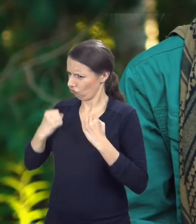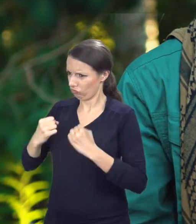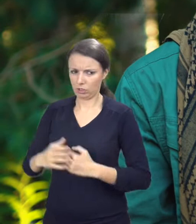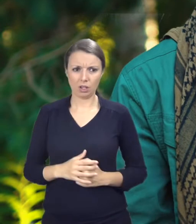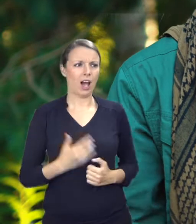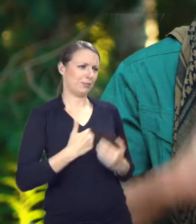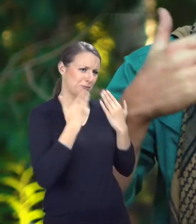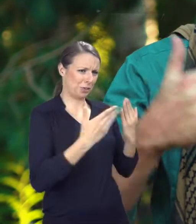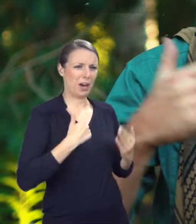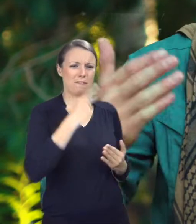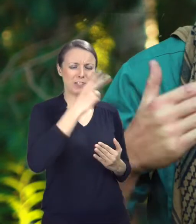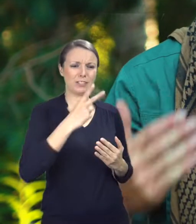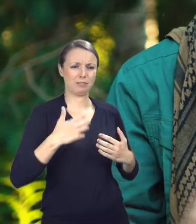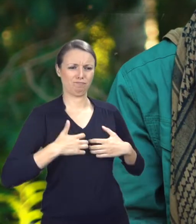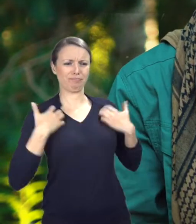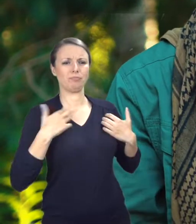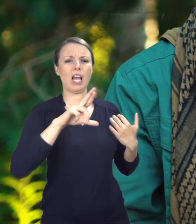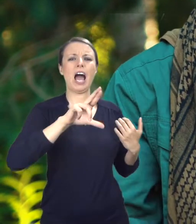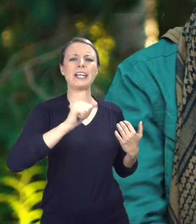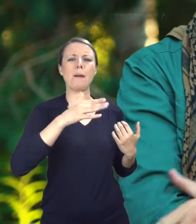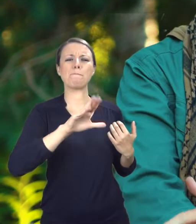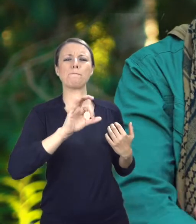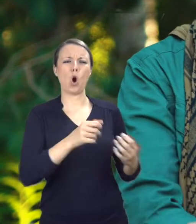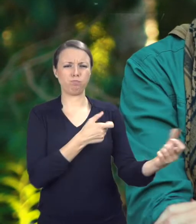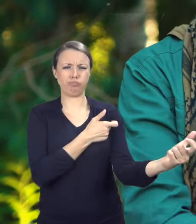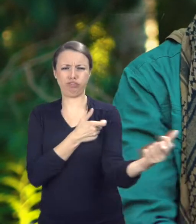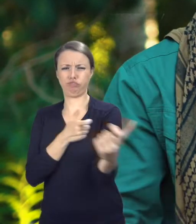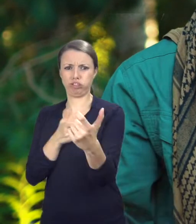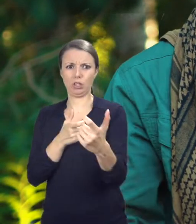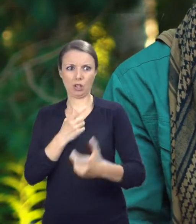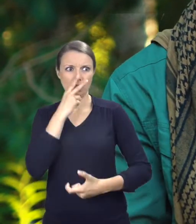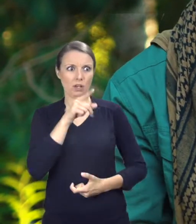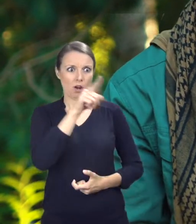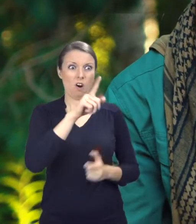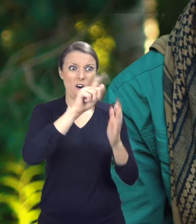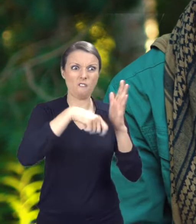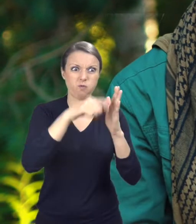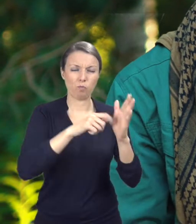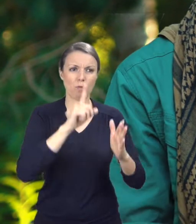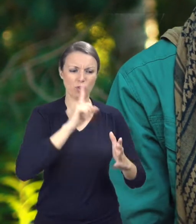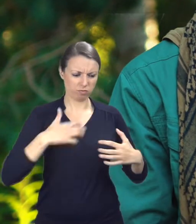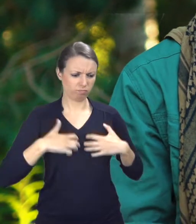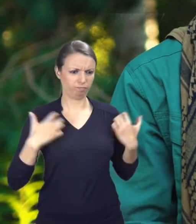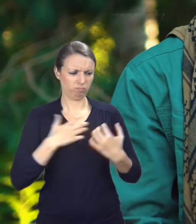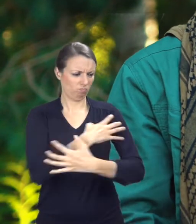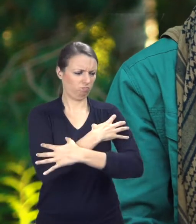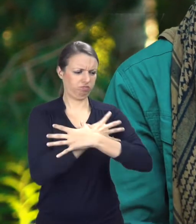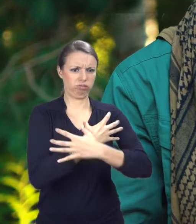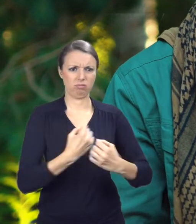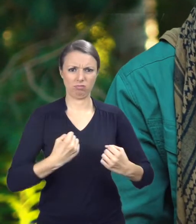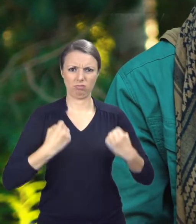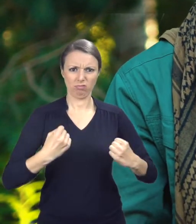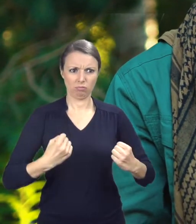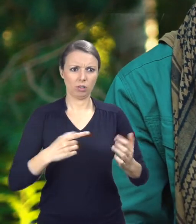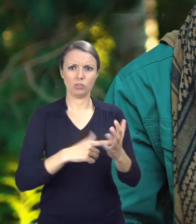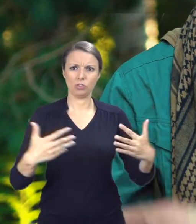mam taki ten dysonans poznawczy, bo widzę takiego prawdziwego, filmowego zawadiakę, prawda? I człowieka, który boryka się w zasadzie ze zwykłym